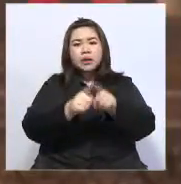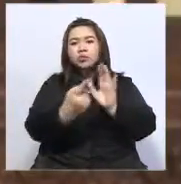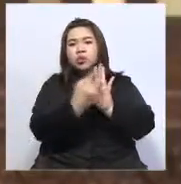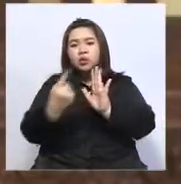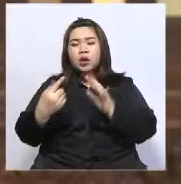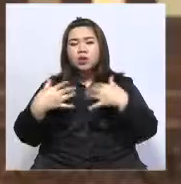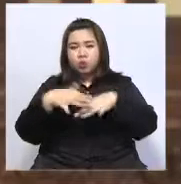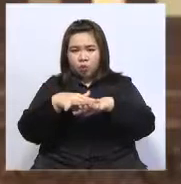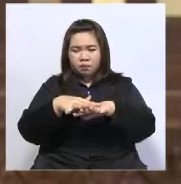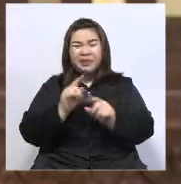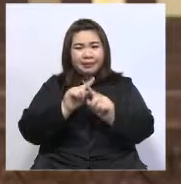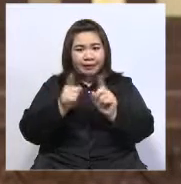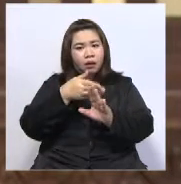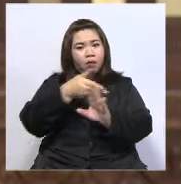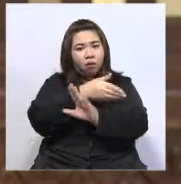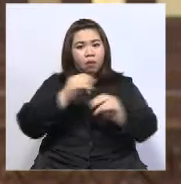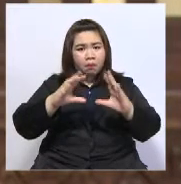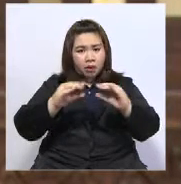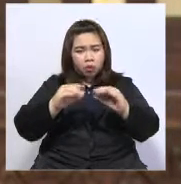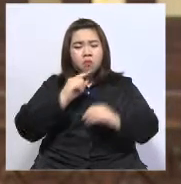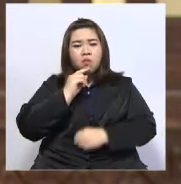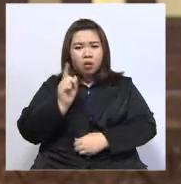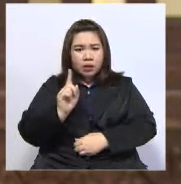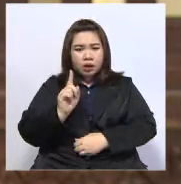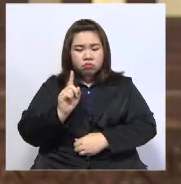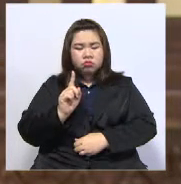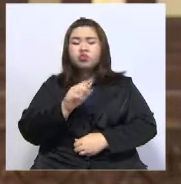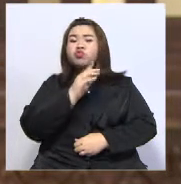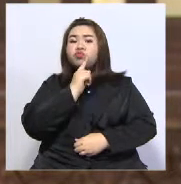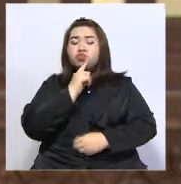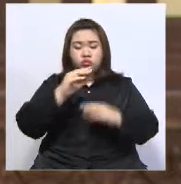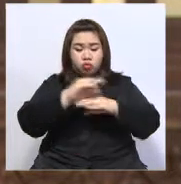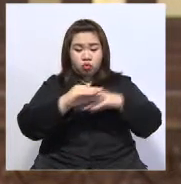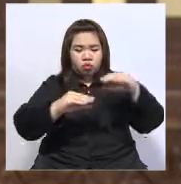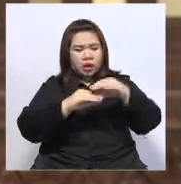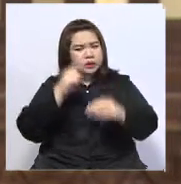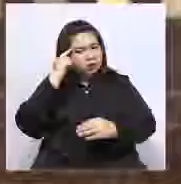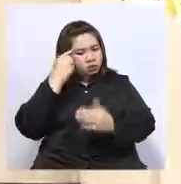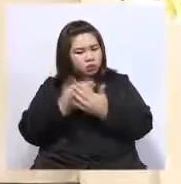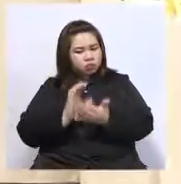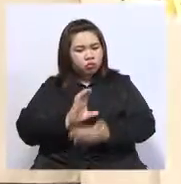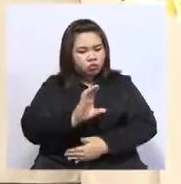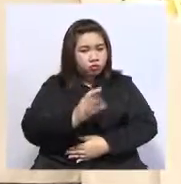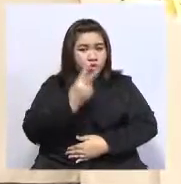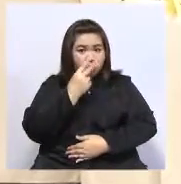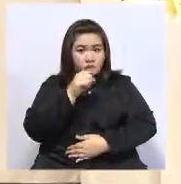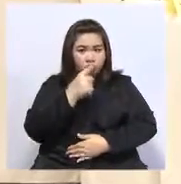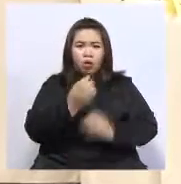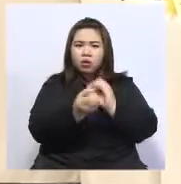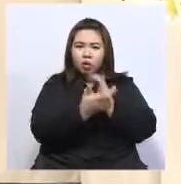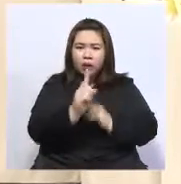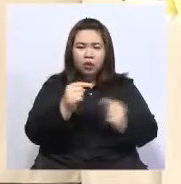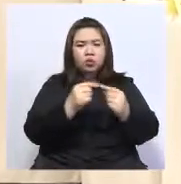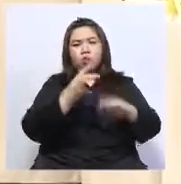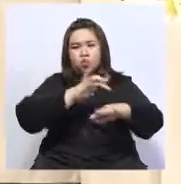ครับได้ย้ำก่อนการประชุมนะครับว่าการลงทุนโครงการใดๆก็ตามต้องคำนึงถึงผลกระทบที่จะเกิดขึ้นโดยเฉพาะผลกระท